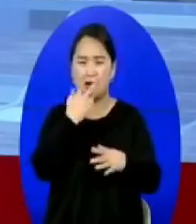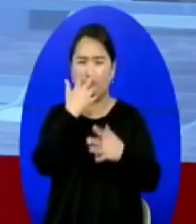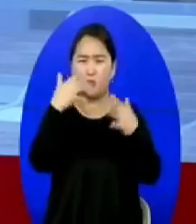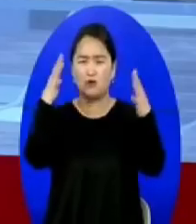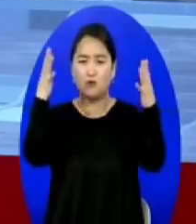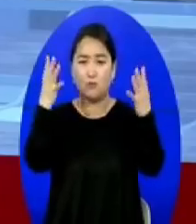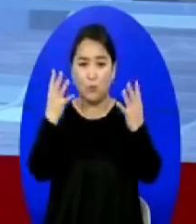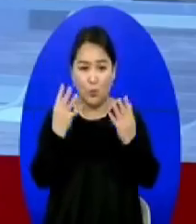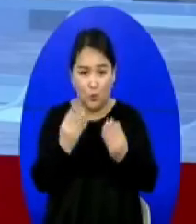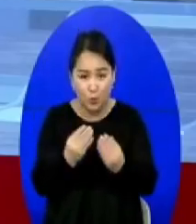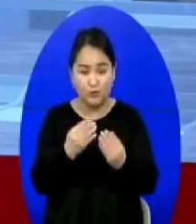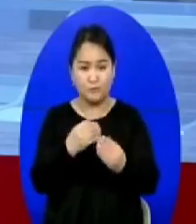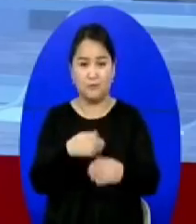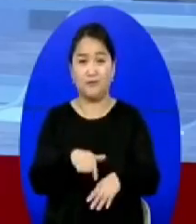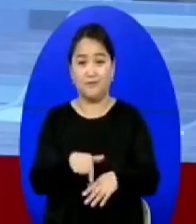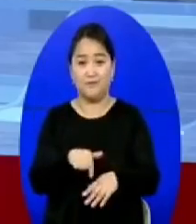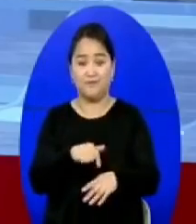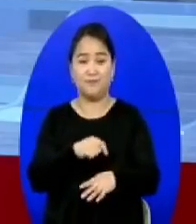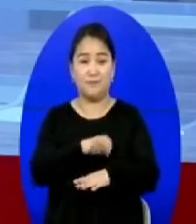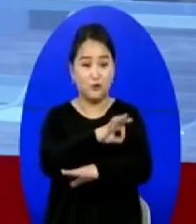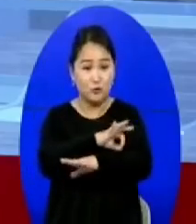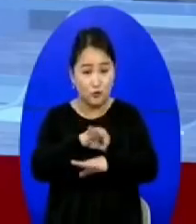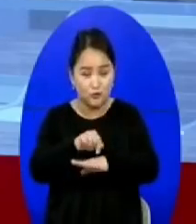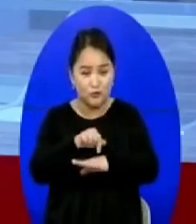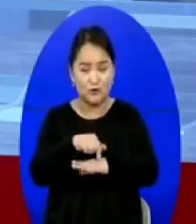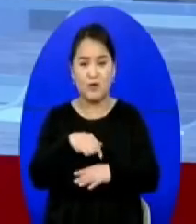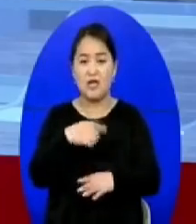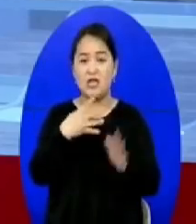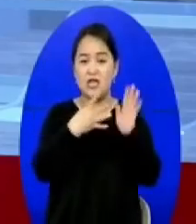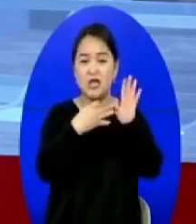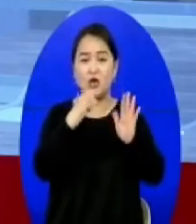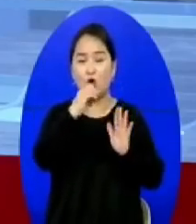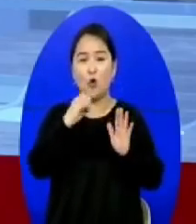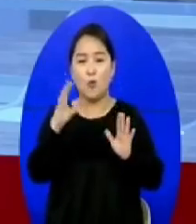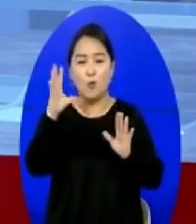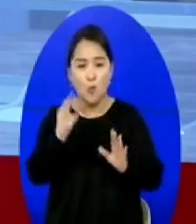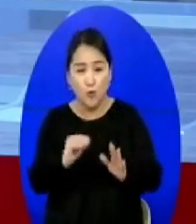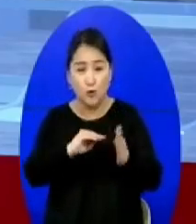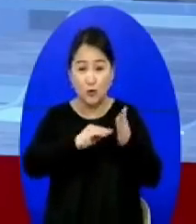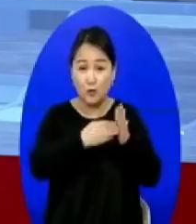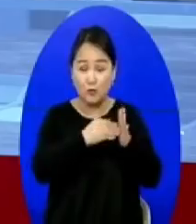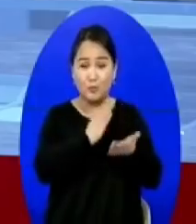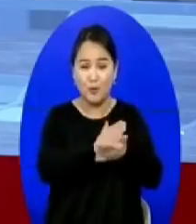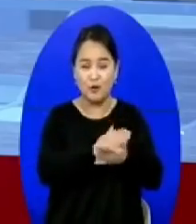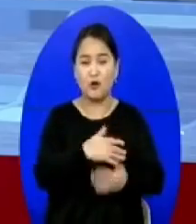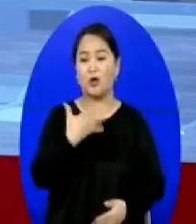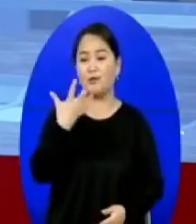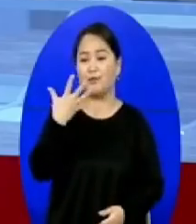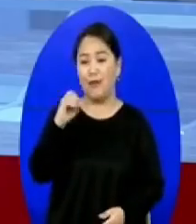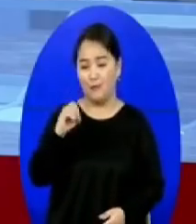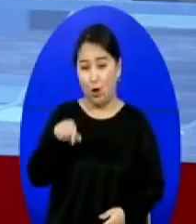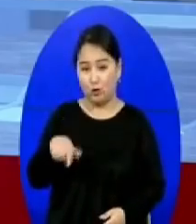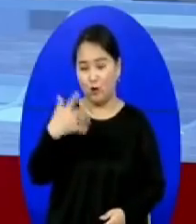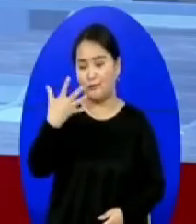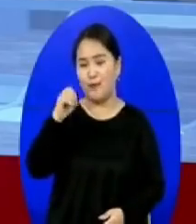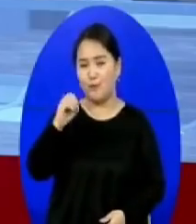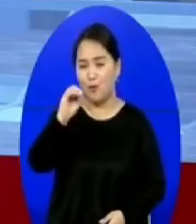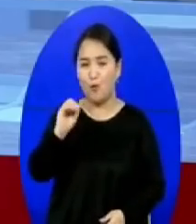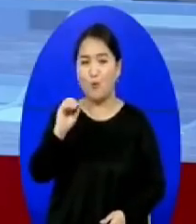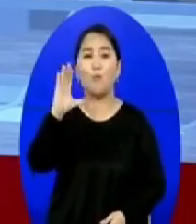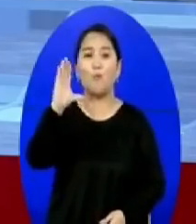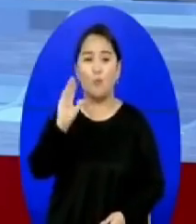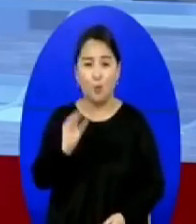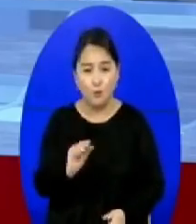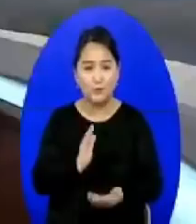хүрээнд агарын бохирдлыг 90% бууруулахар төлөвлөсөн. Тэгвэл өнөөдрийн байдлаар нийслэл хотын агарын бохирдол 50%-аар буураад байна. Энэ тухай мэдээллийг